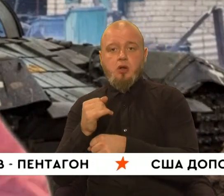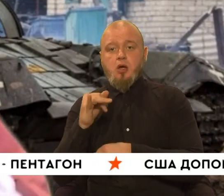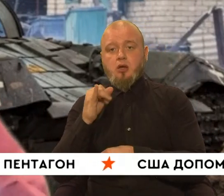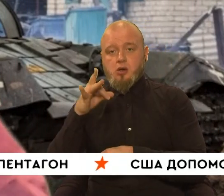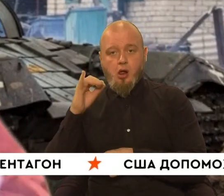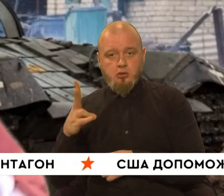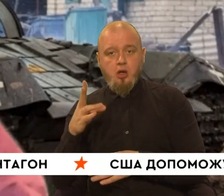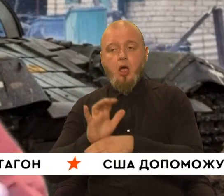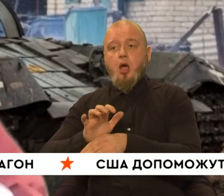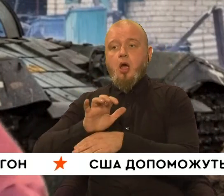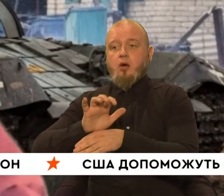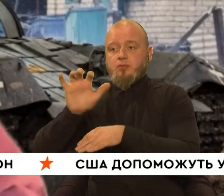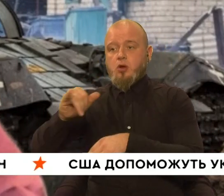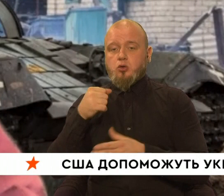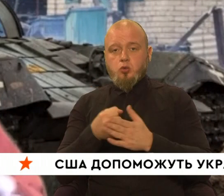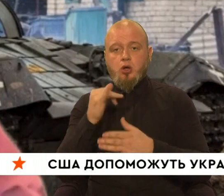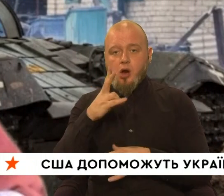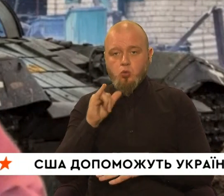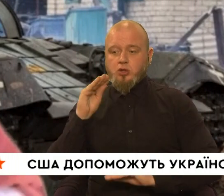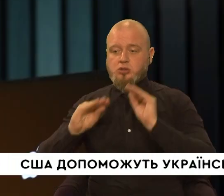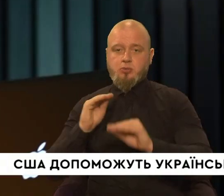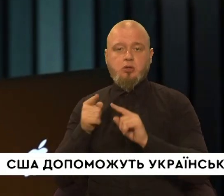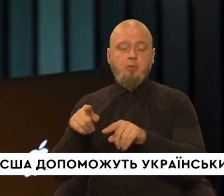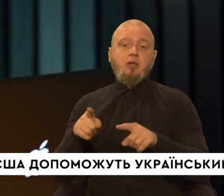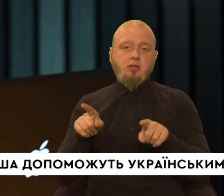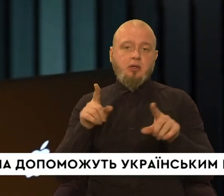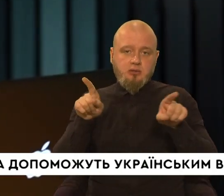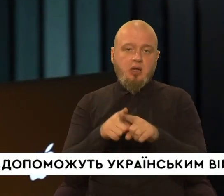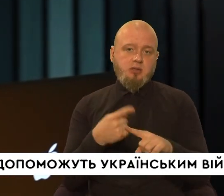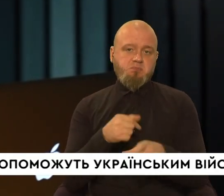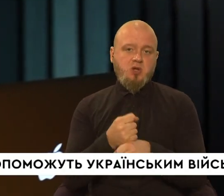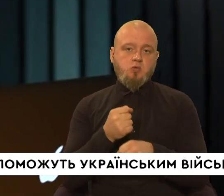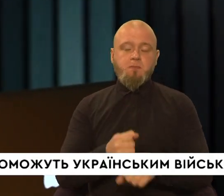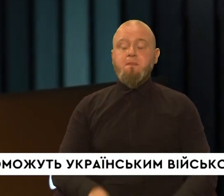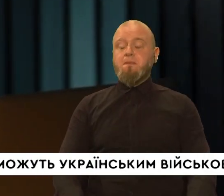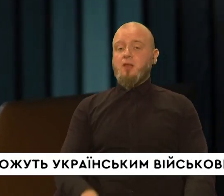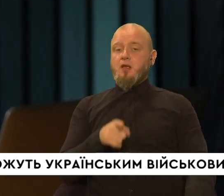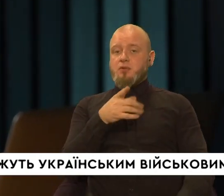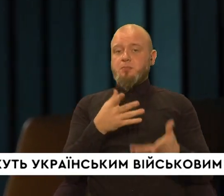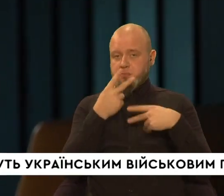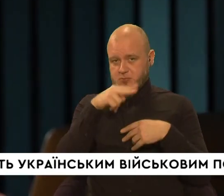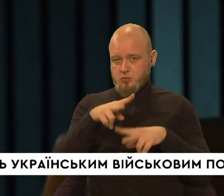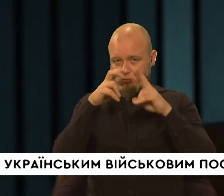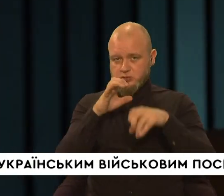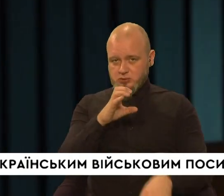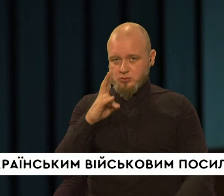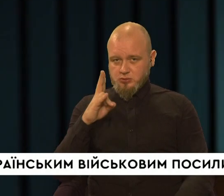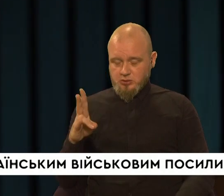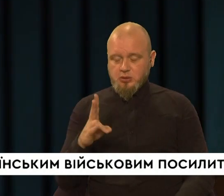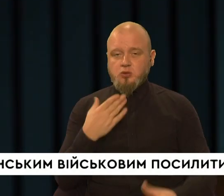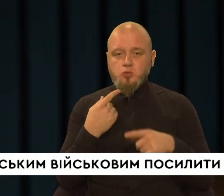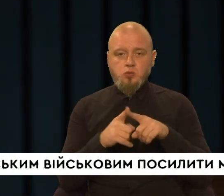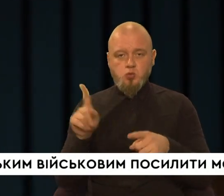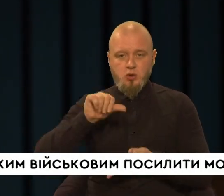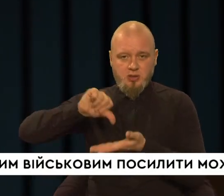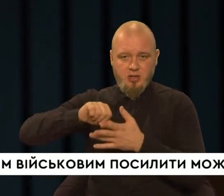до Ірану і потім офіційно зібрано там. Ось як це працює. Ви, певно, бачили розслідування CNN щодо того, що